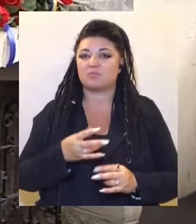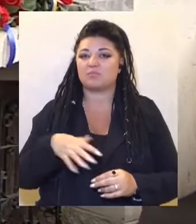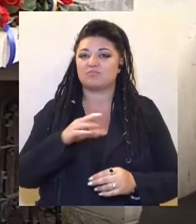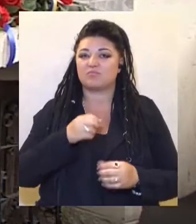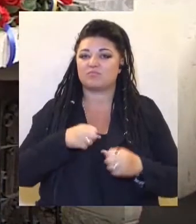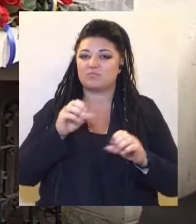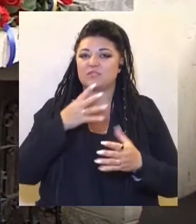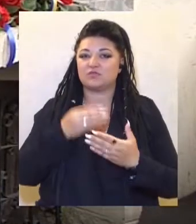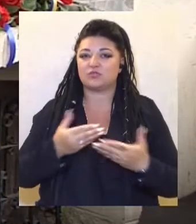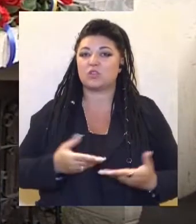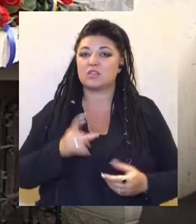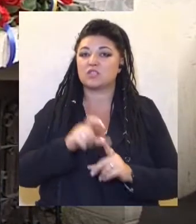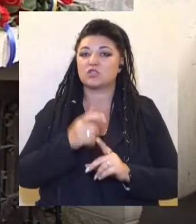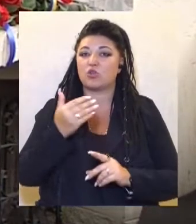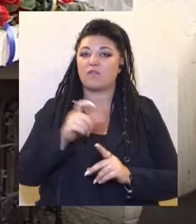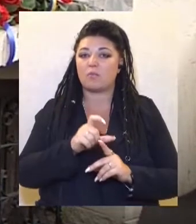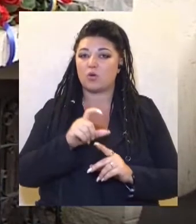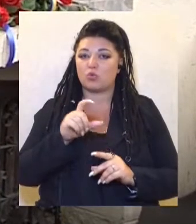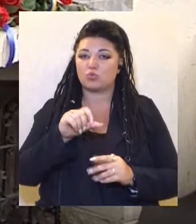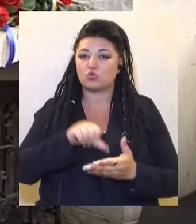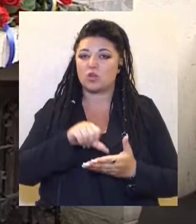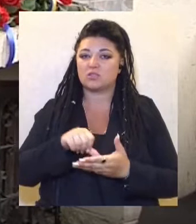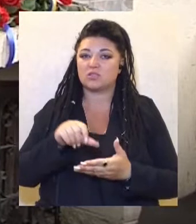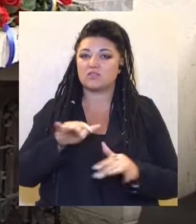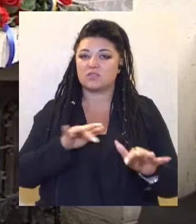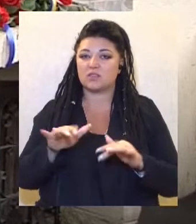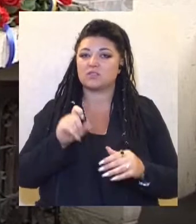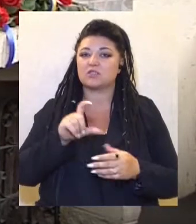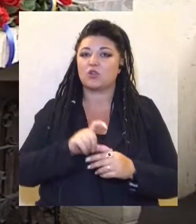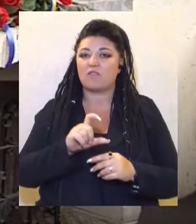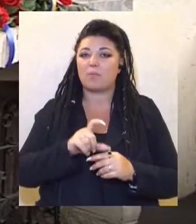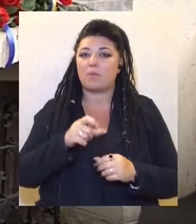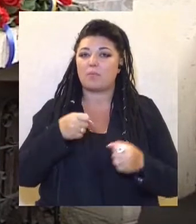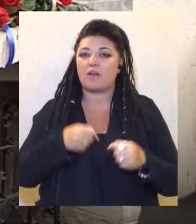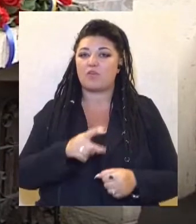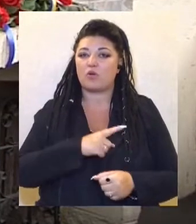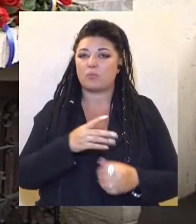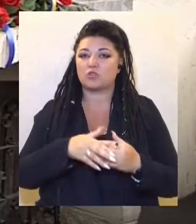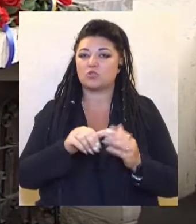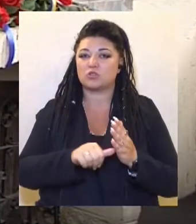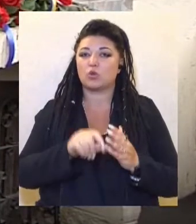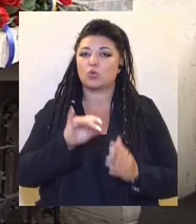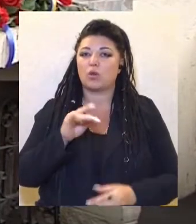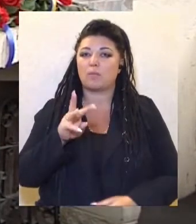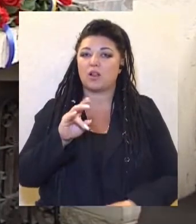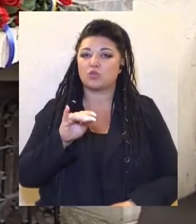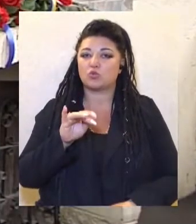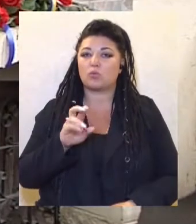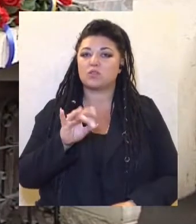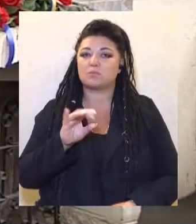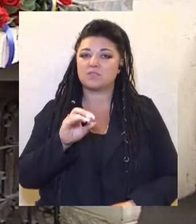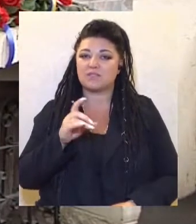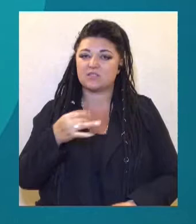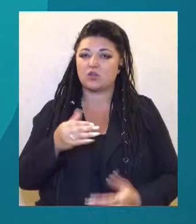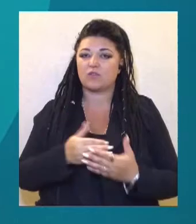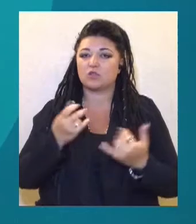словами учасників заходу, їх було 200. За словами правоохоронців, близько 60. Юлія Мельничук, Борис Мисливцев, новини на Суспільному,